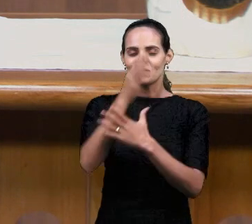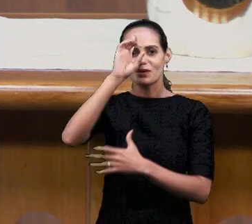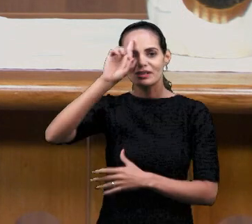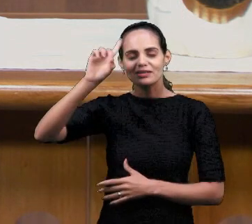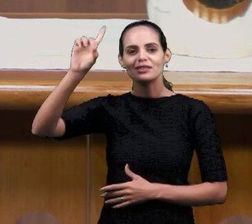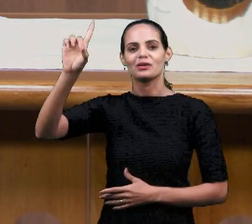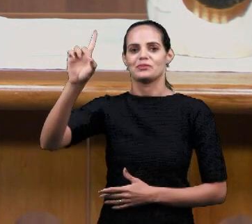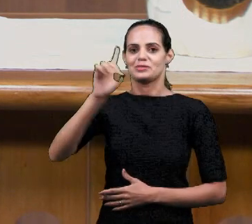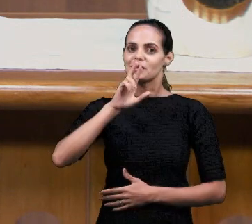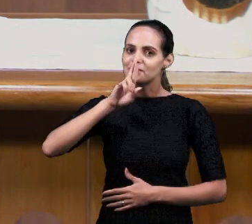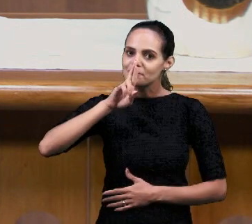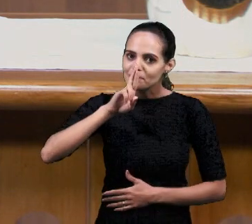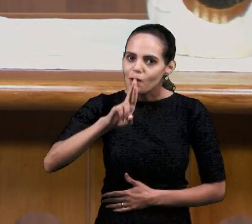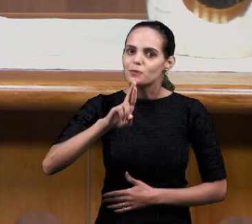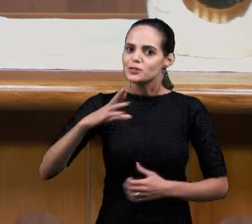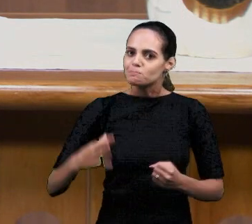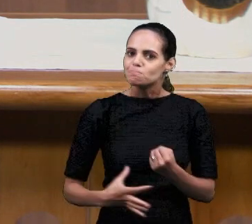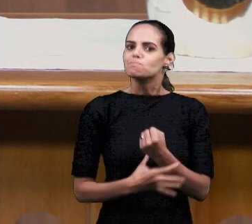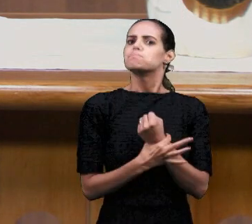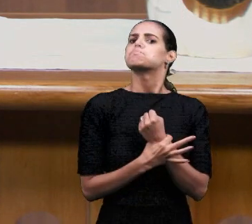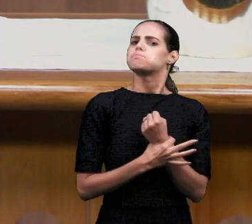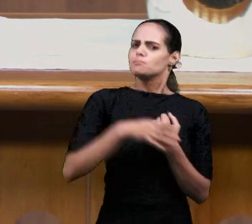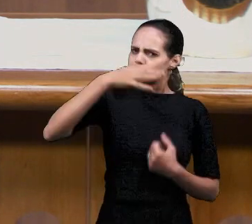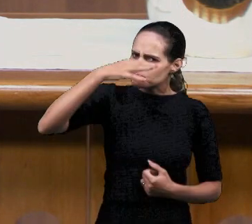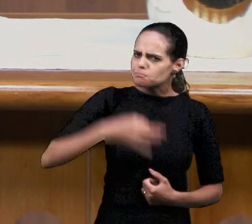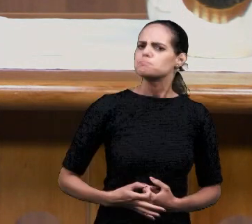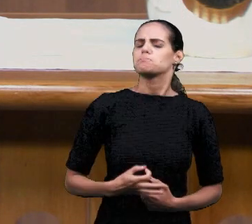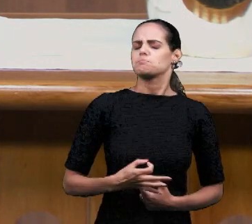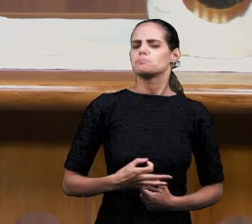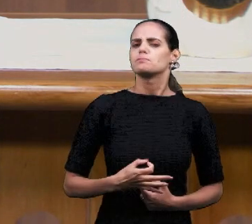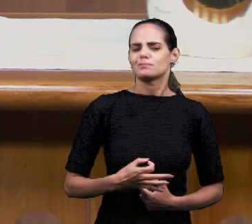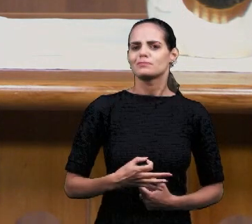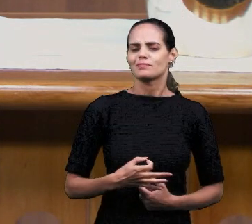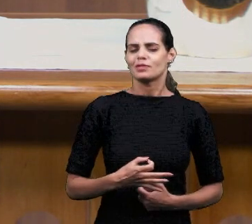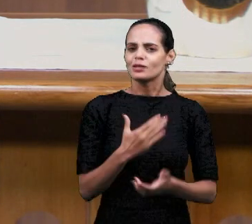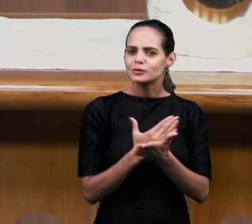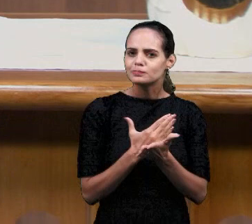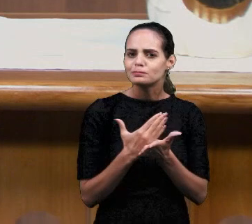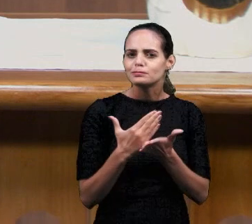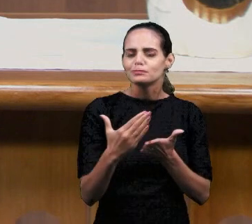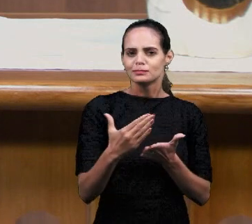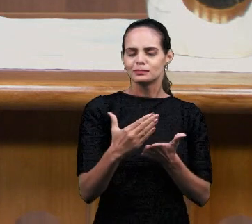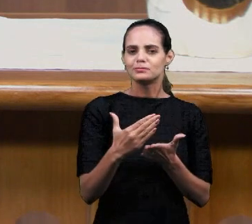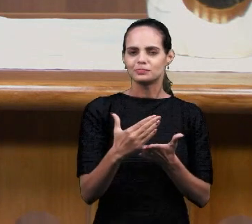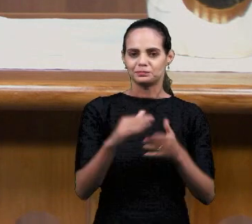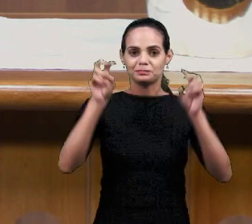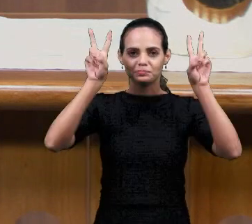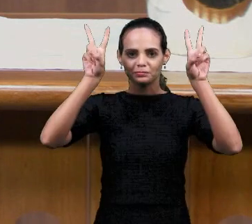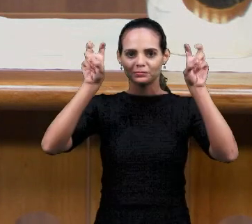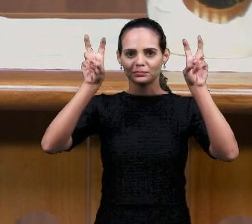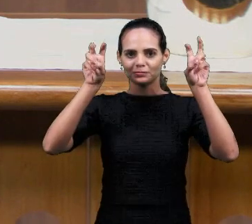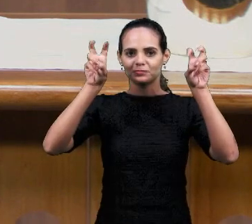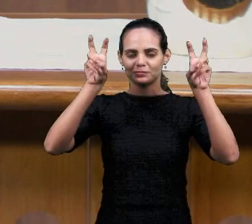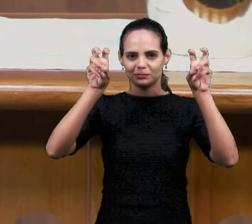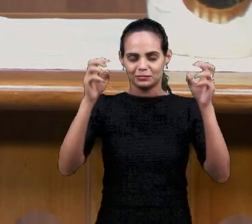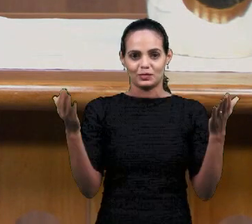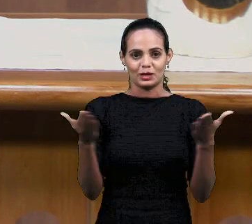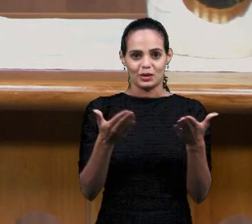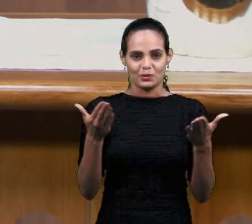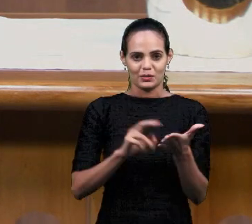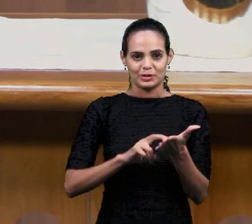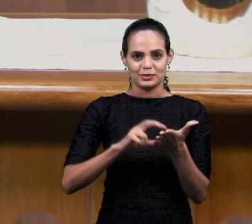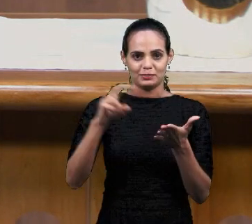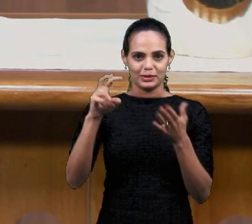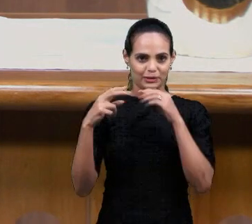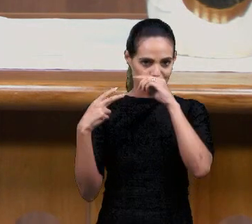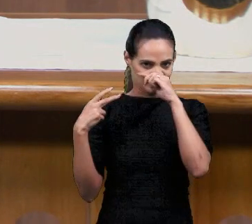qui confirme la parole d'introduction de ce matin, selon a été dit par le pasteur Jodetti. Nous